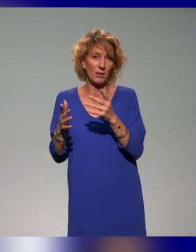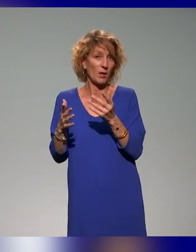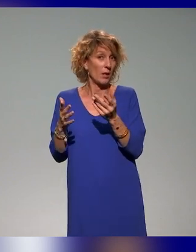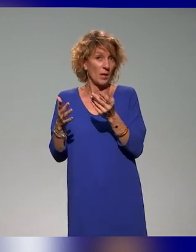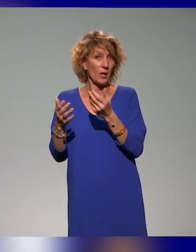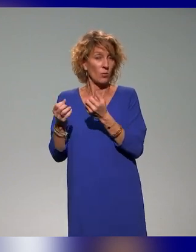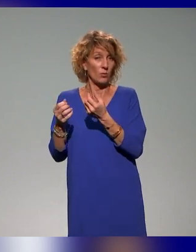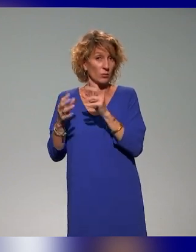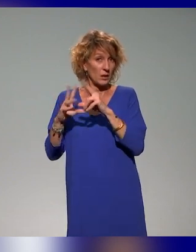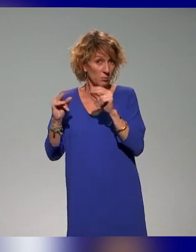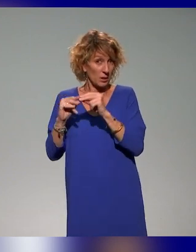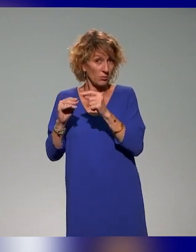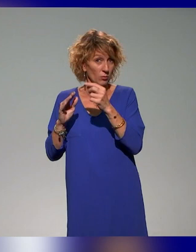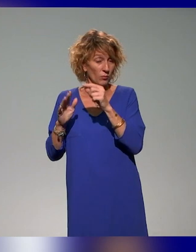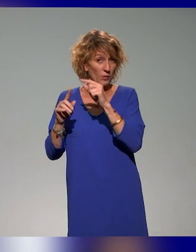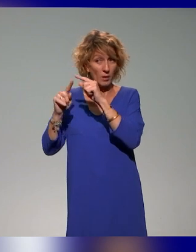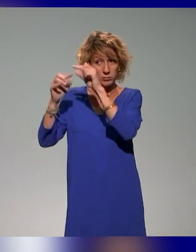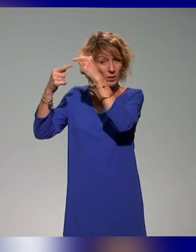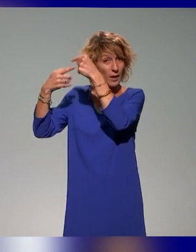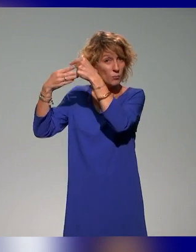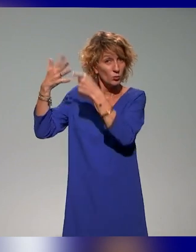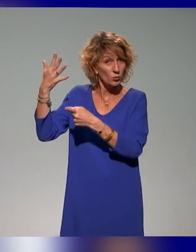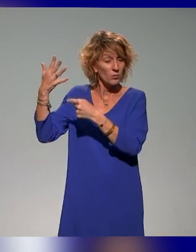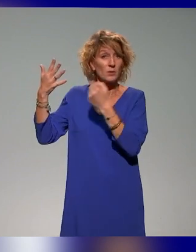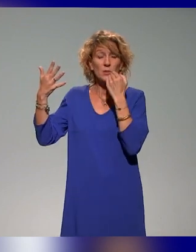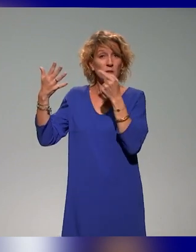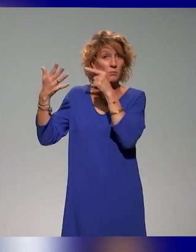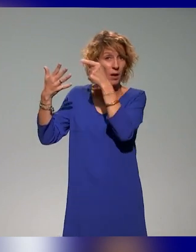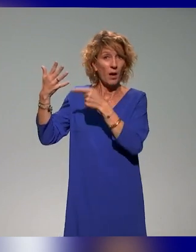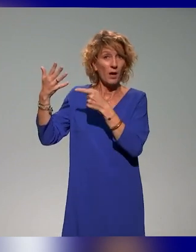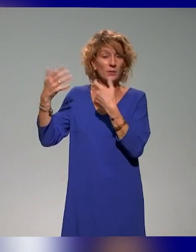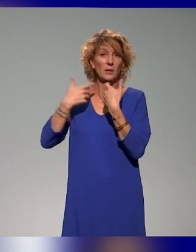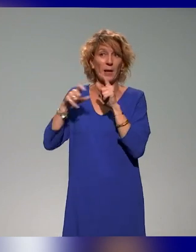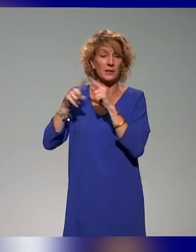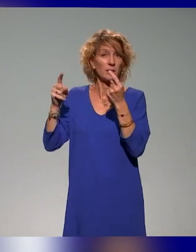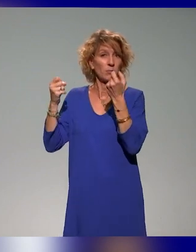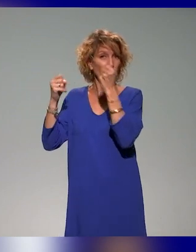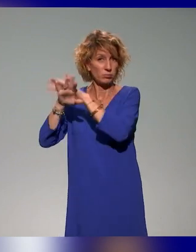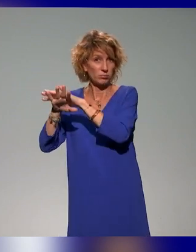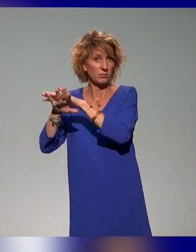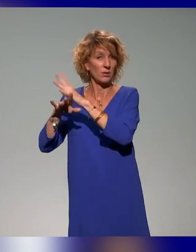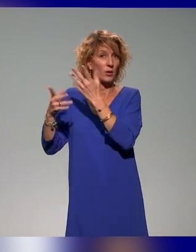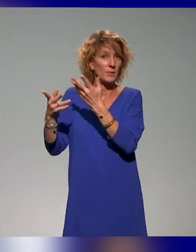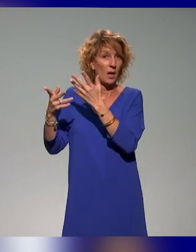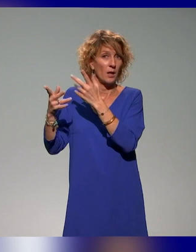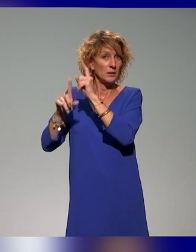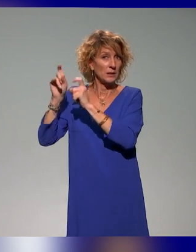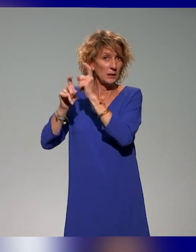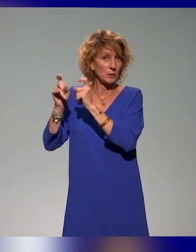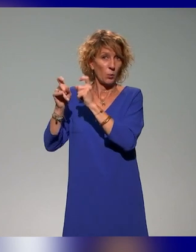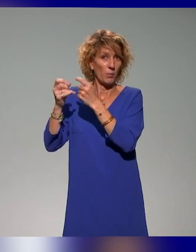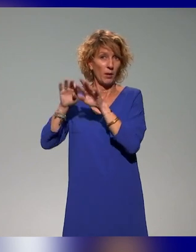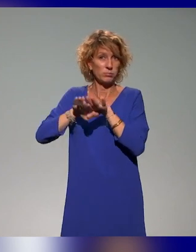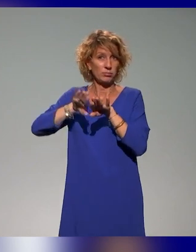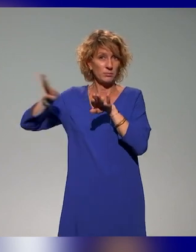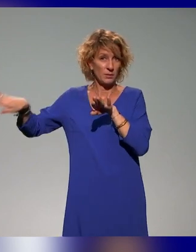dans la distribution. Donc, on a un petit menu pour cacher directement le type de question. Et comme ça, il n'y a pas de risque pour les